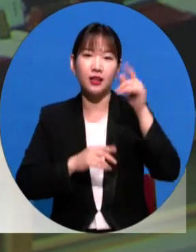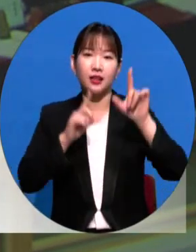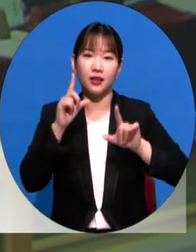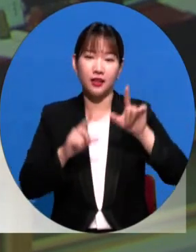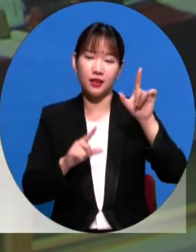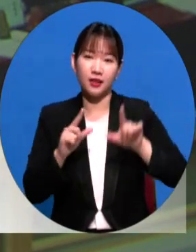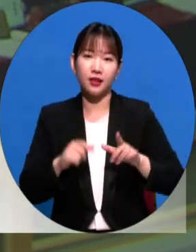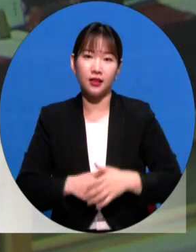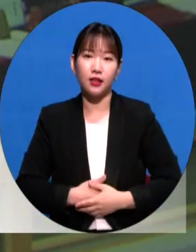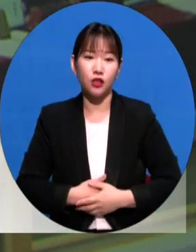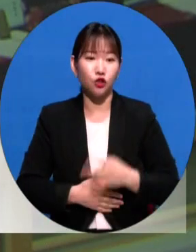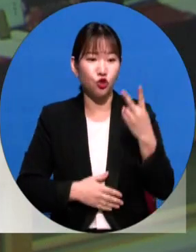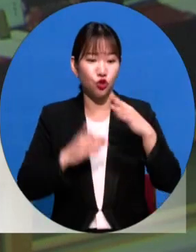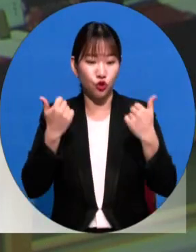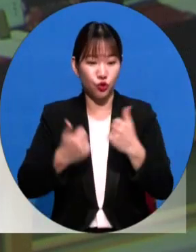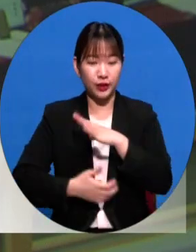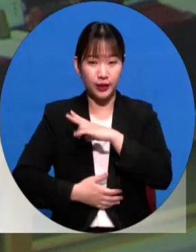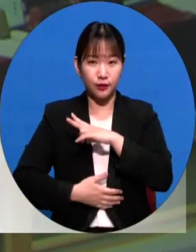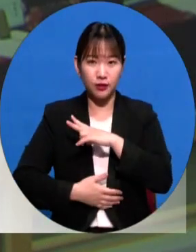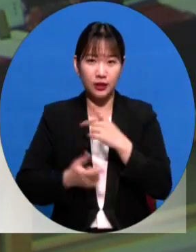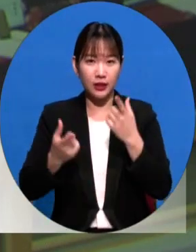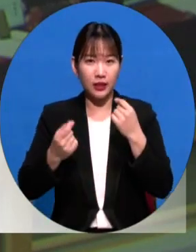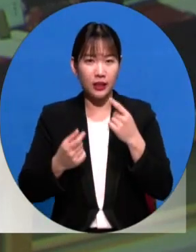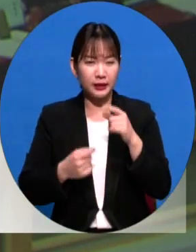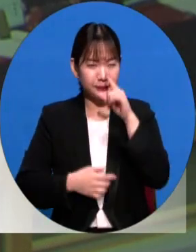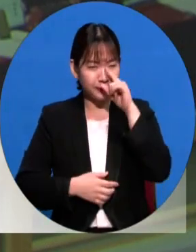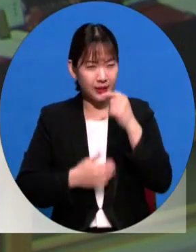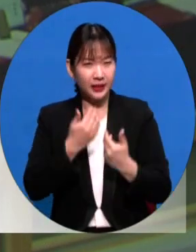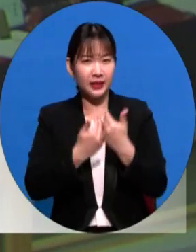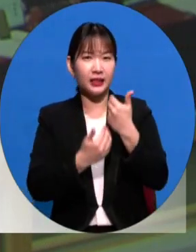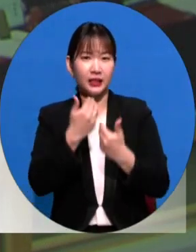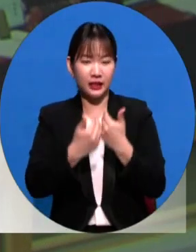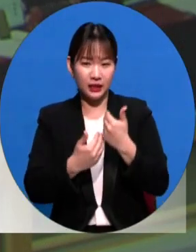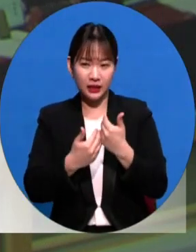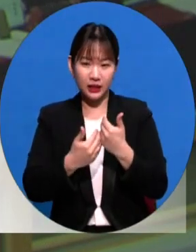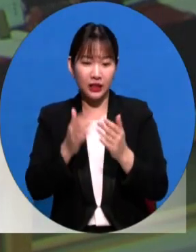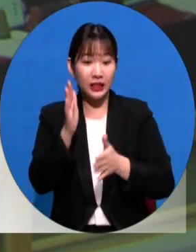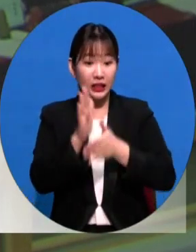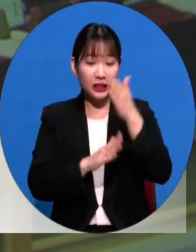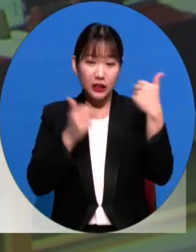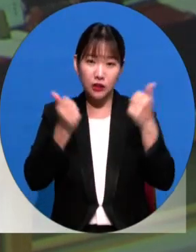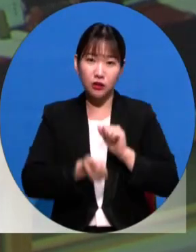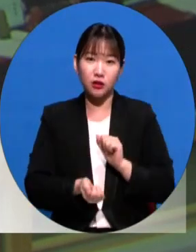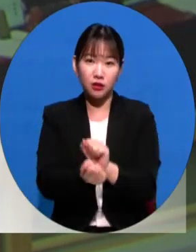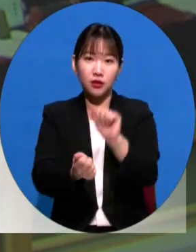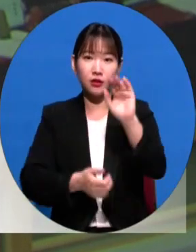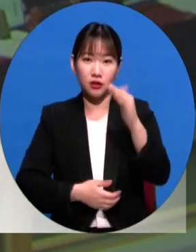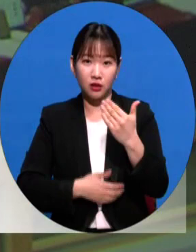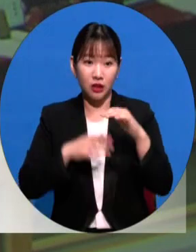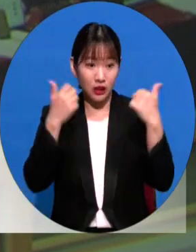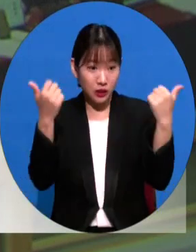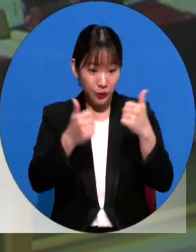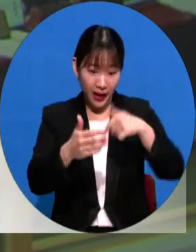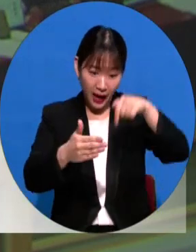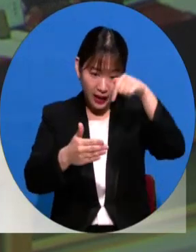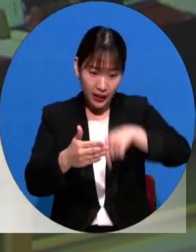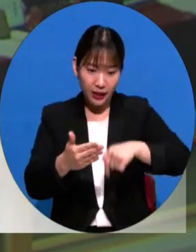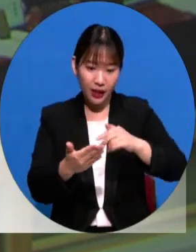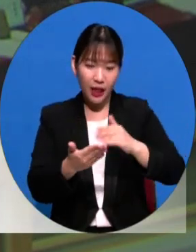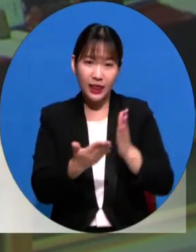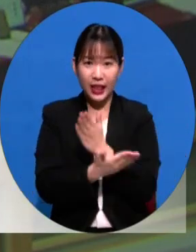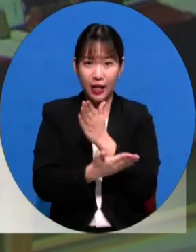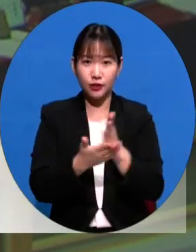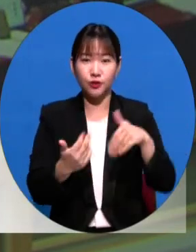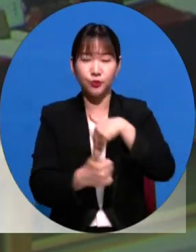내고 있습니다 두 국회의원들의이 같은 첨예한 갈등에 시의회로 옮겨 붙으면서 의회까지의 양분되는